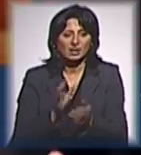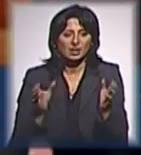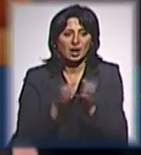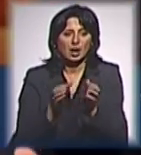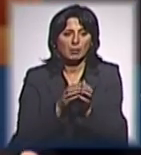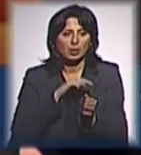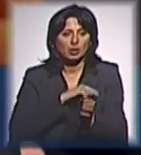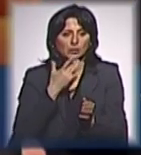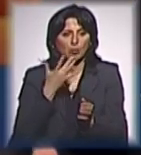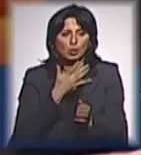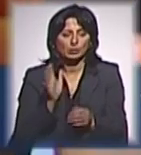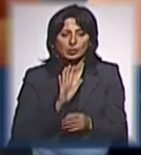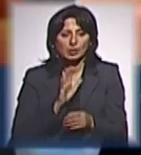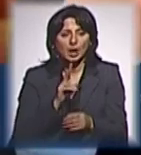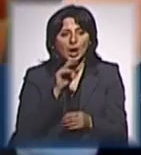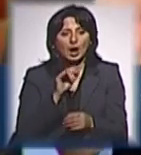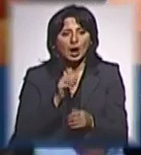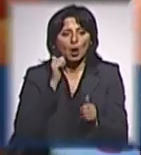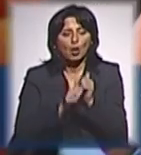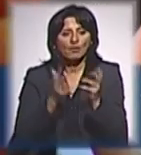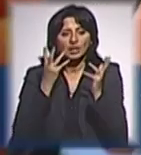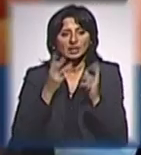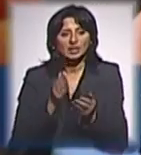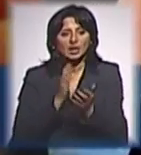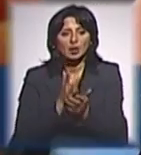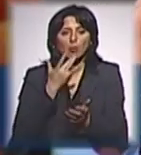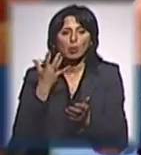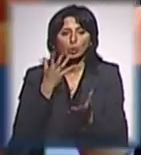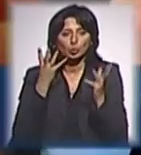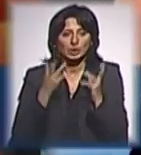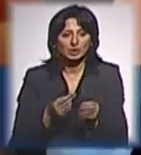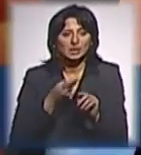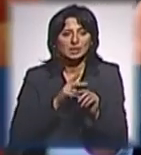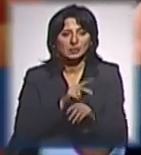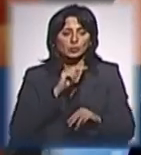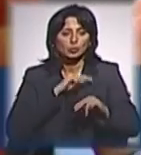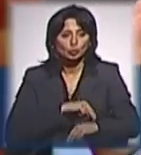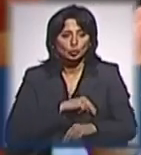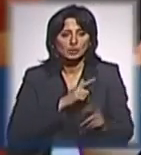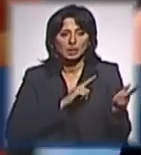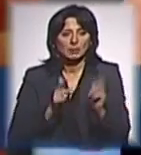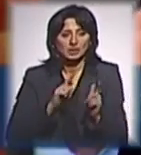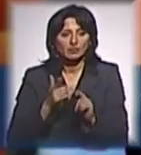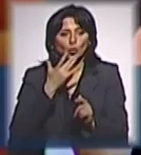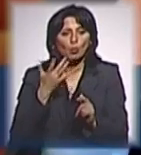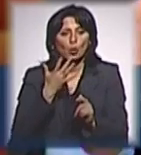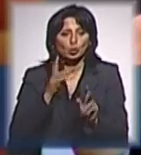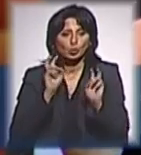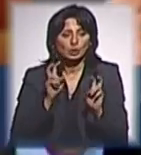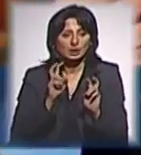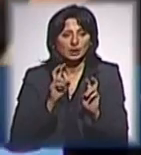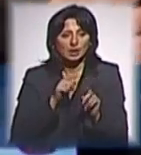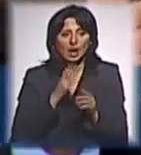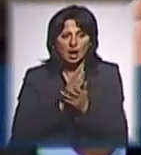კამპანიური ხასიათის პოლიტიკოსი. კახასთვის ყოველი დღე ეს არის პოლიტიკური დღე და ის ამისთვის მუშაობს და ემზადება. ყოველი შემდგომი